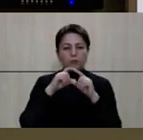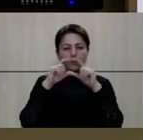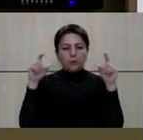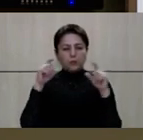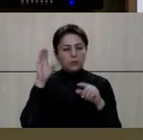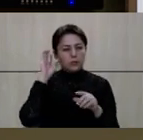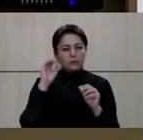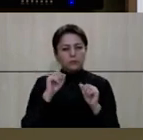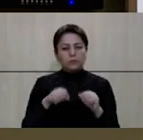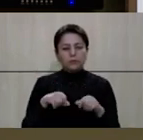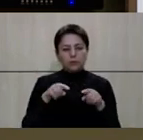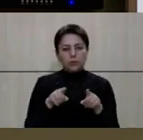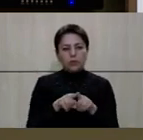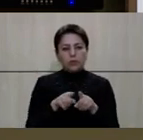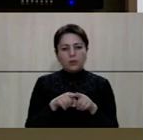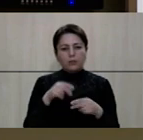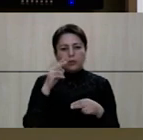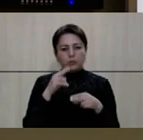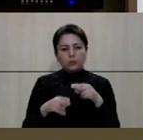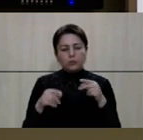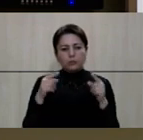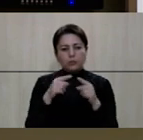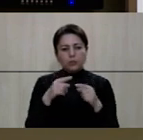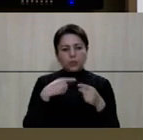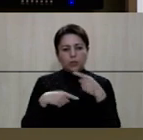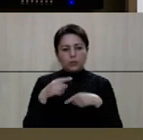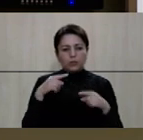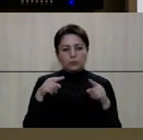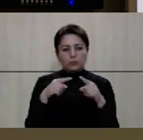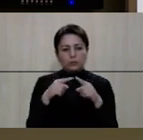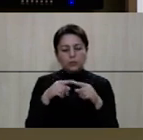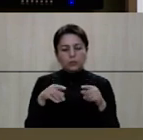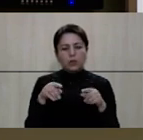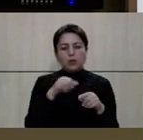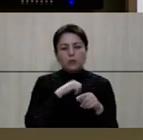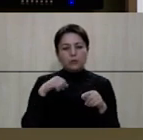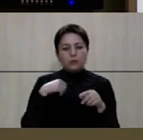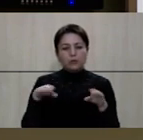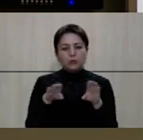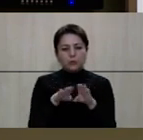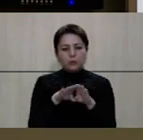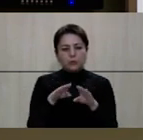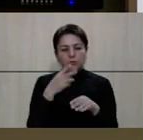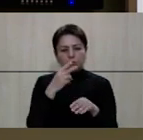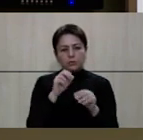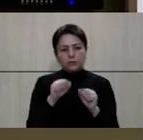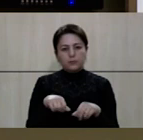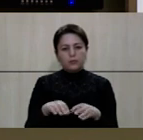mumkin. Demak, bunda ham tushish burchagi va qaytish burchagi o'zaro tengligini kuzatishimiz mumkin.